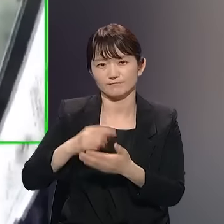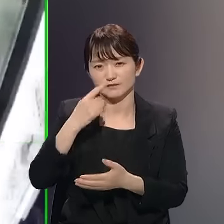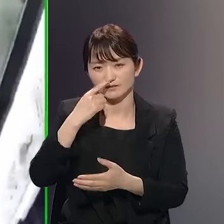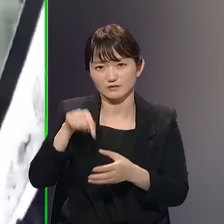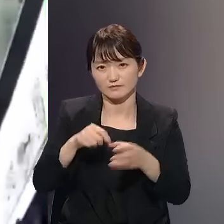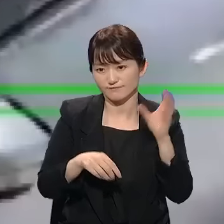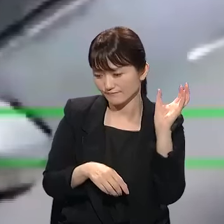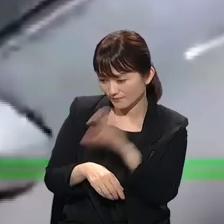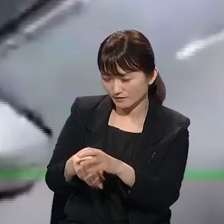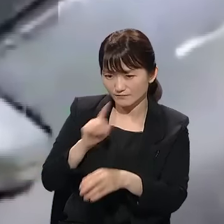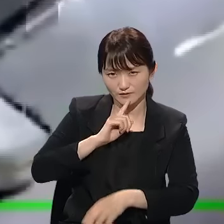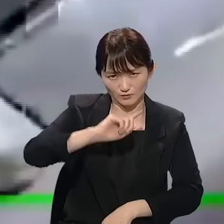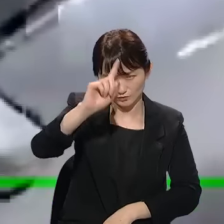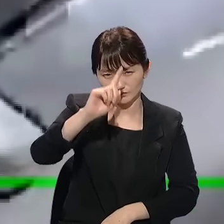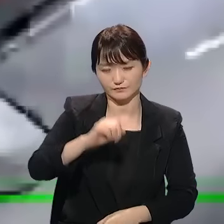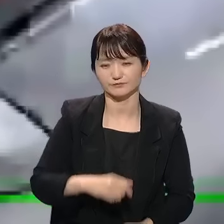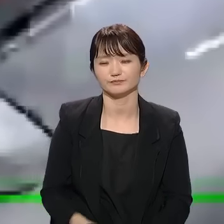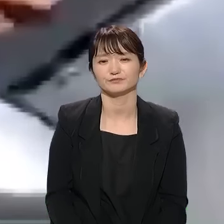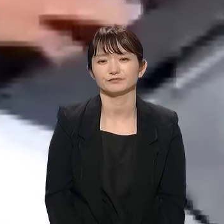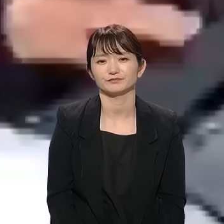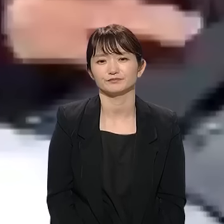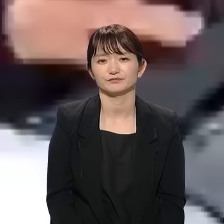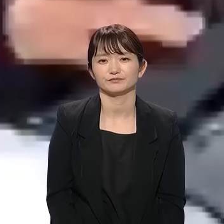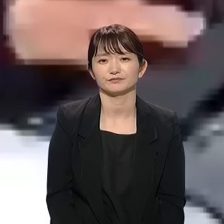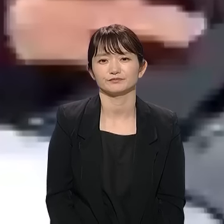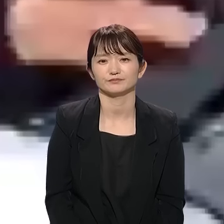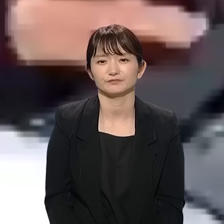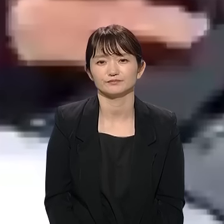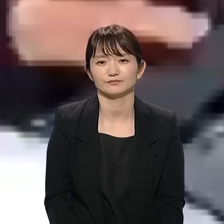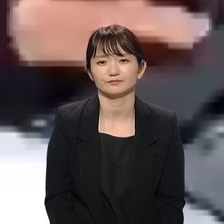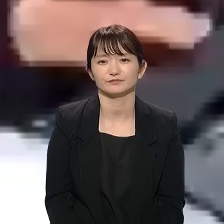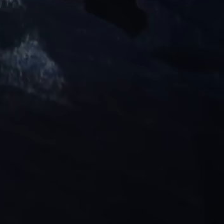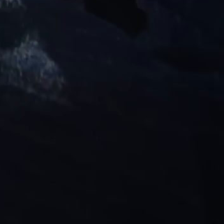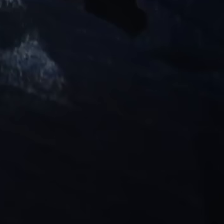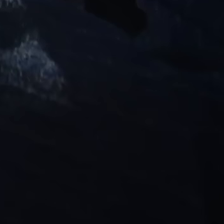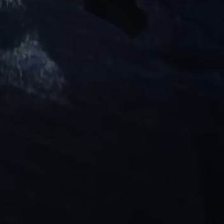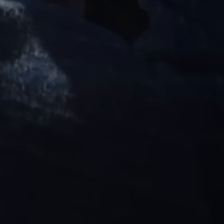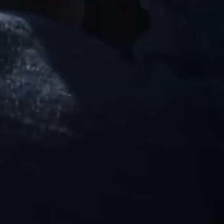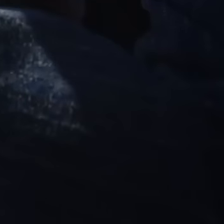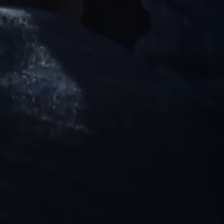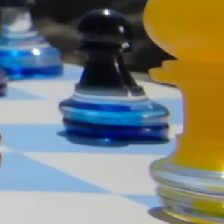던진 손님을 고소하겠다고 밝혔습니다. 그렇군요.